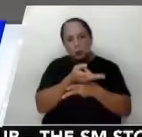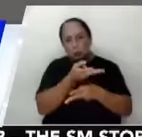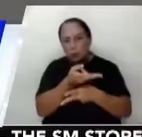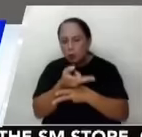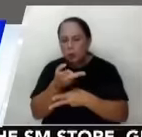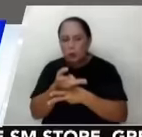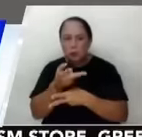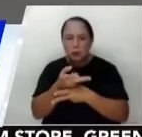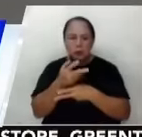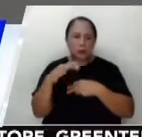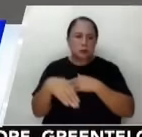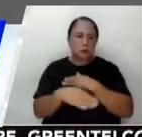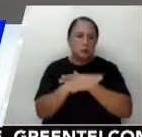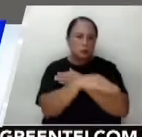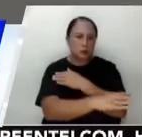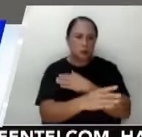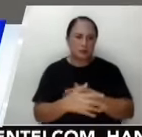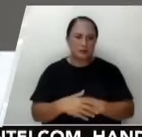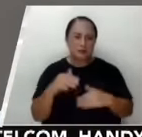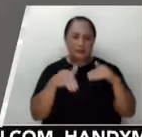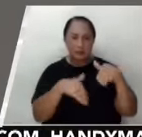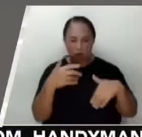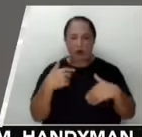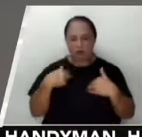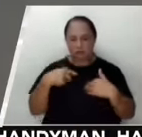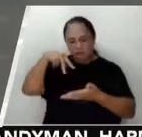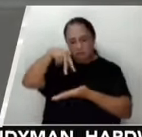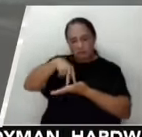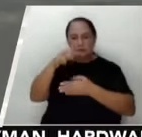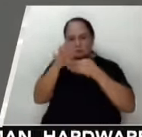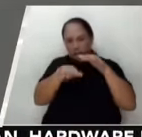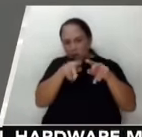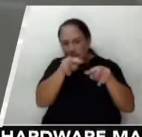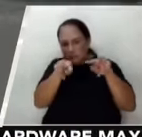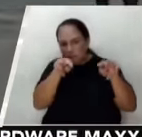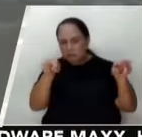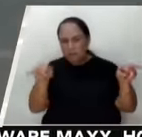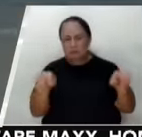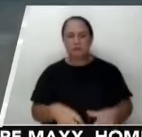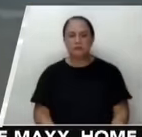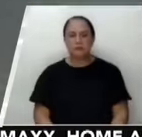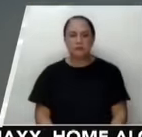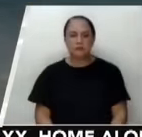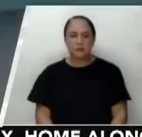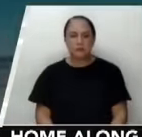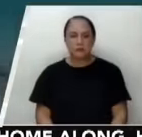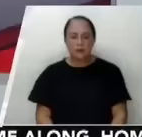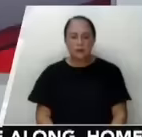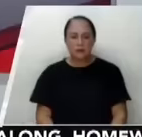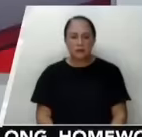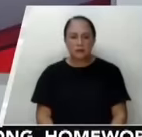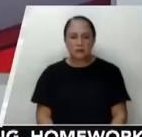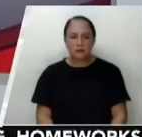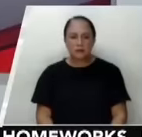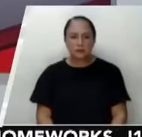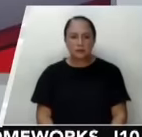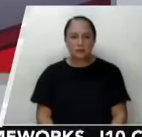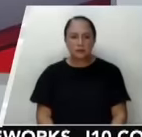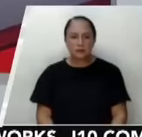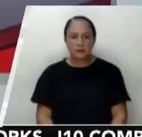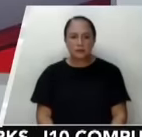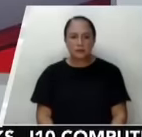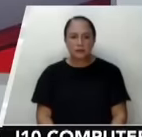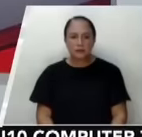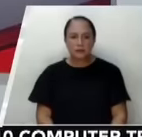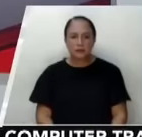dagat. Para sa GMA Integrated News, Sandra Aguinaldo, nakatutok, 24 oras. Naku,